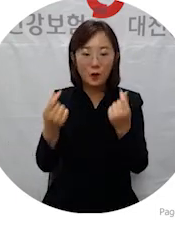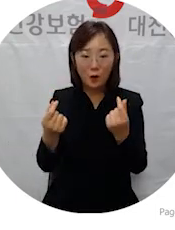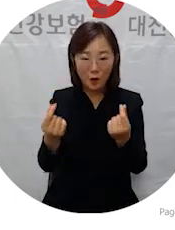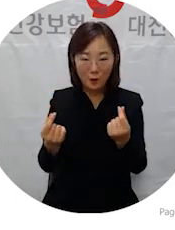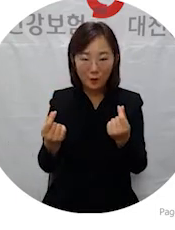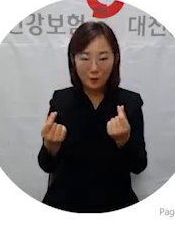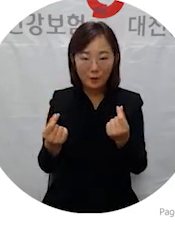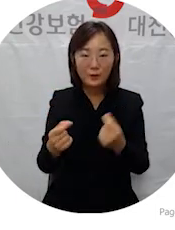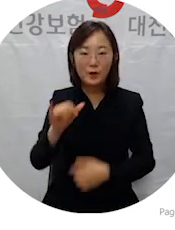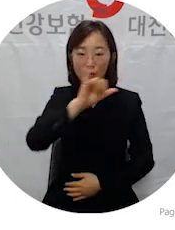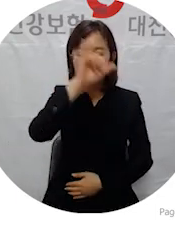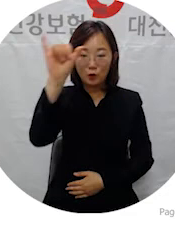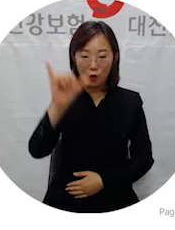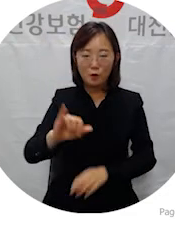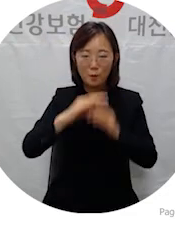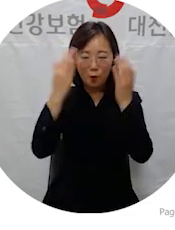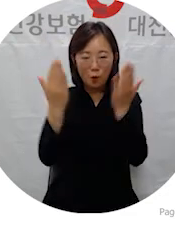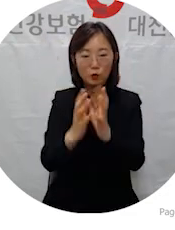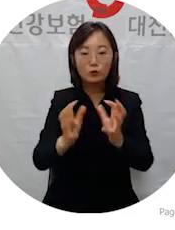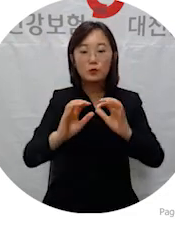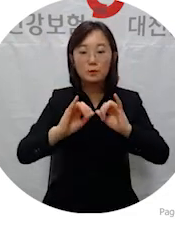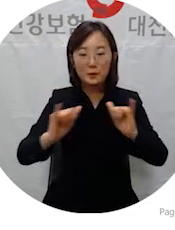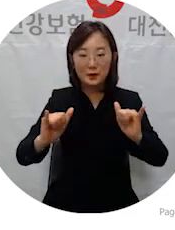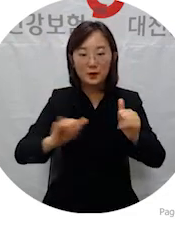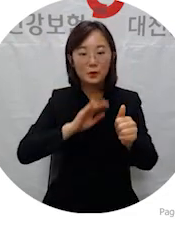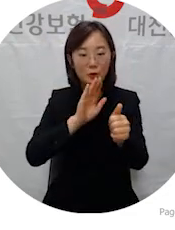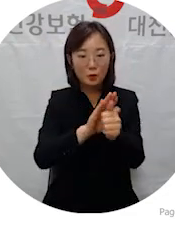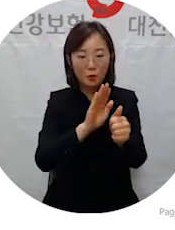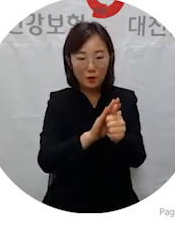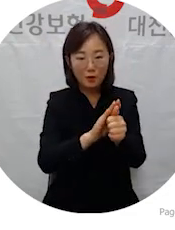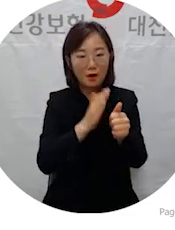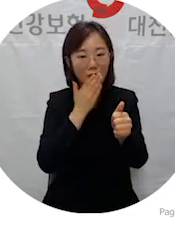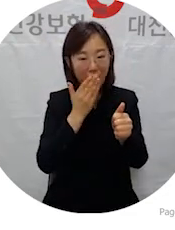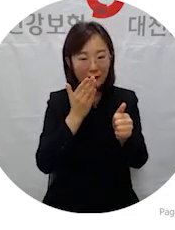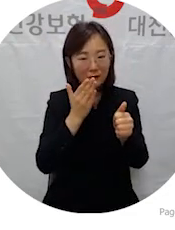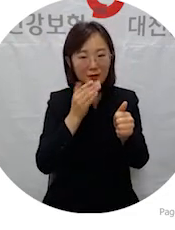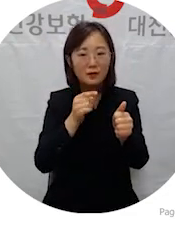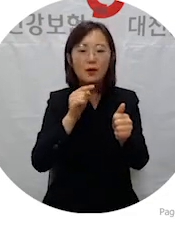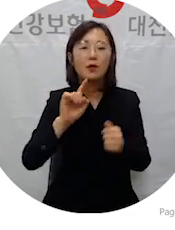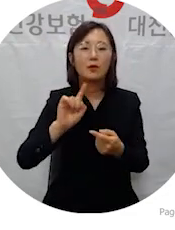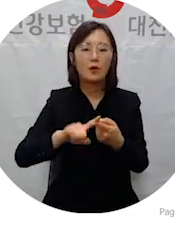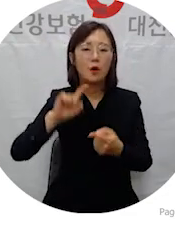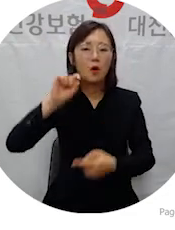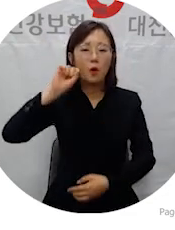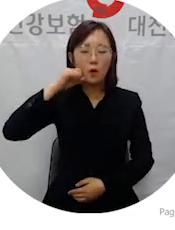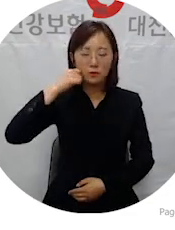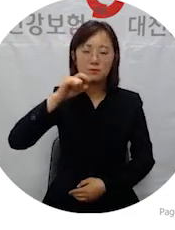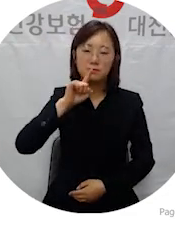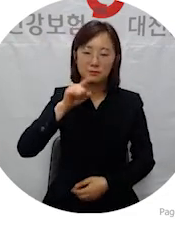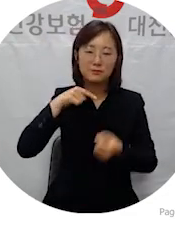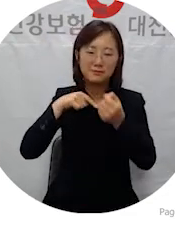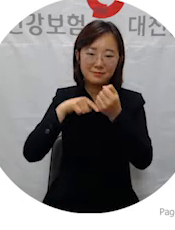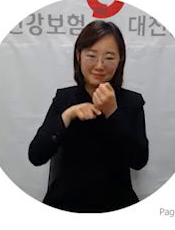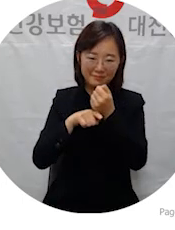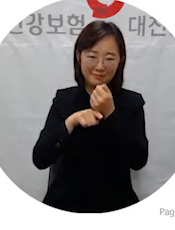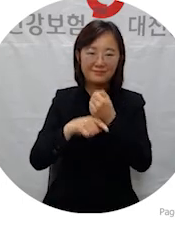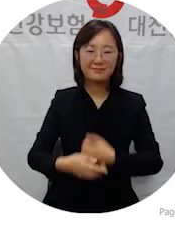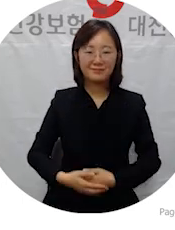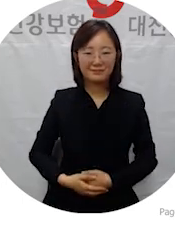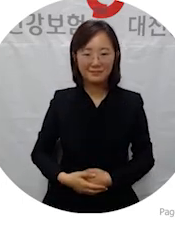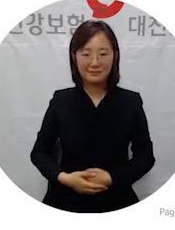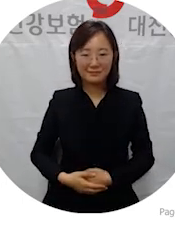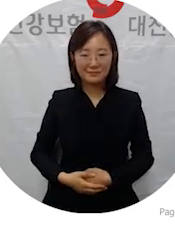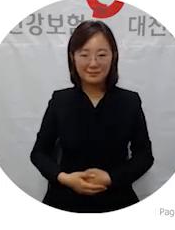건강보험 제도처럼 전 국민에게 영향력을 미치는 제도의 시행과 확립이 그만큼 어렵다는 것을